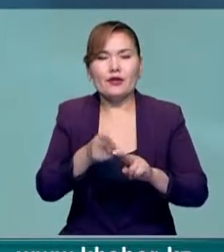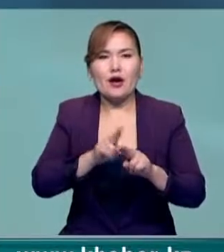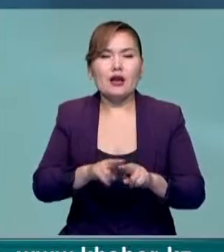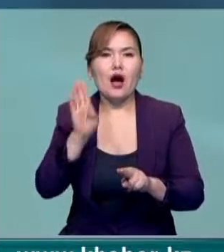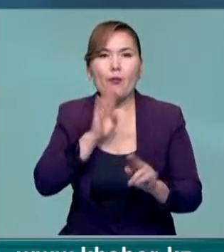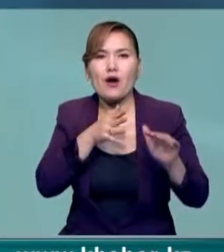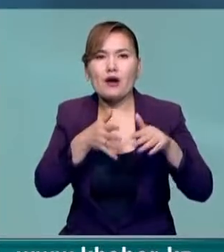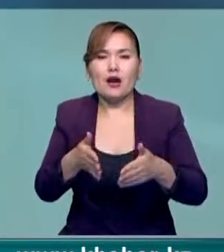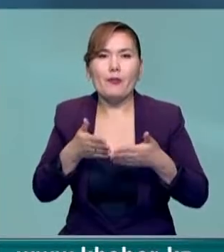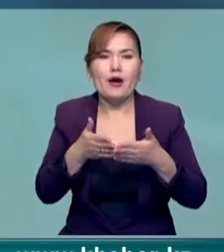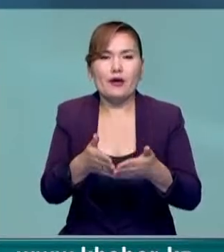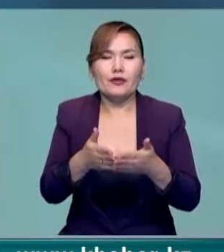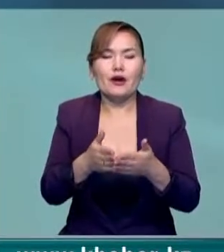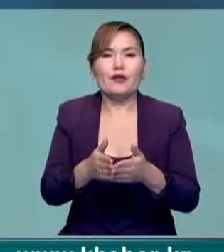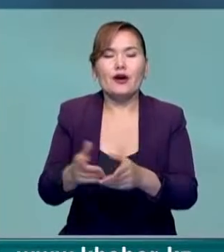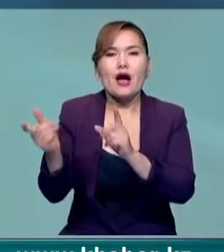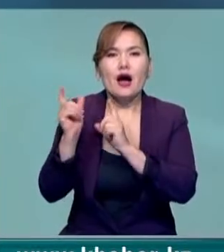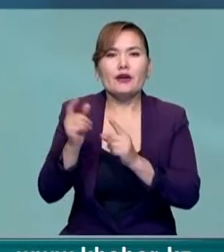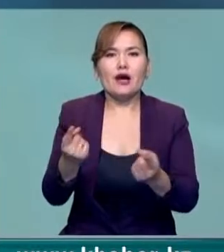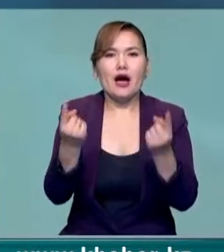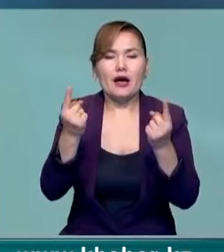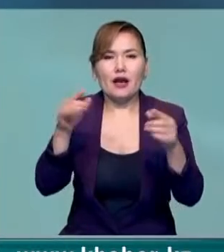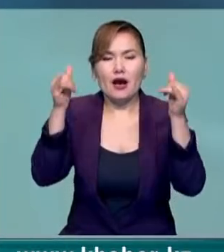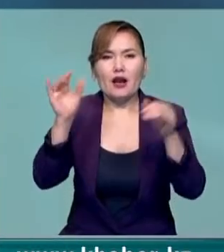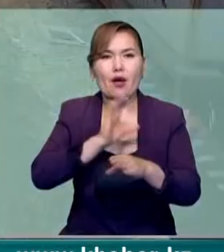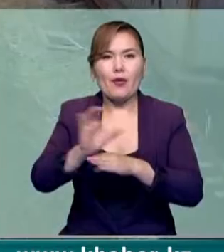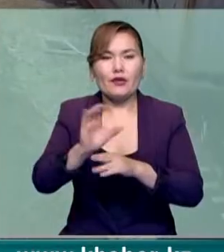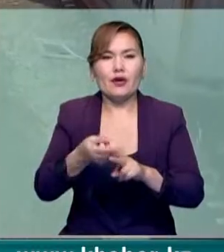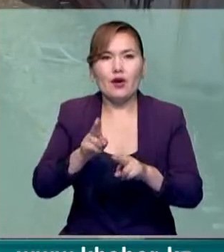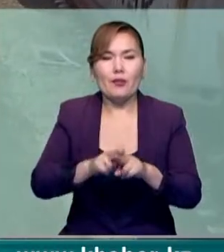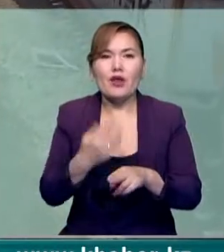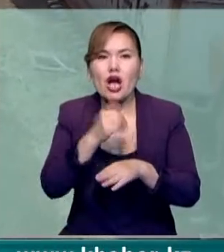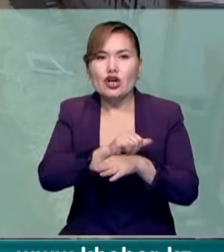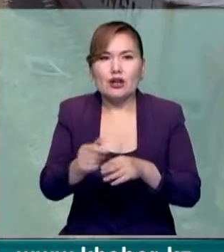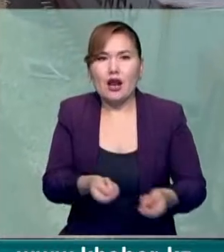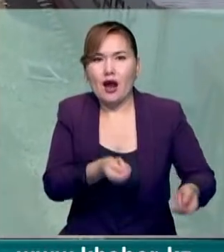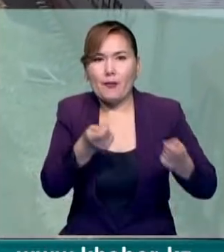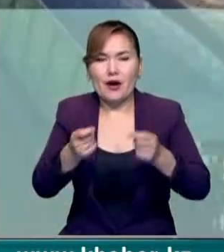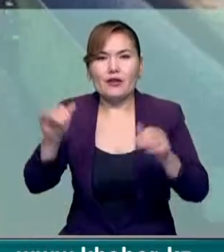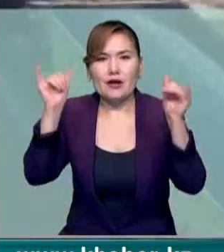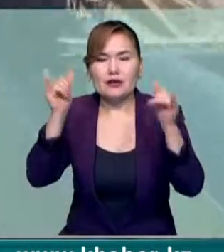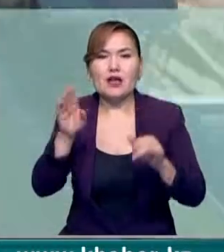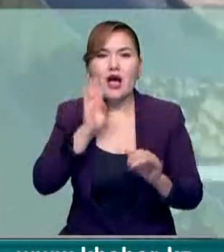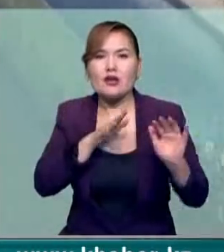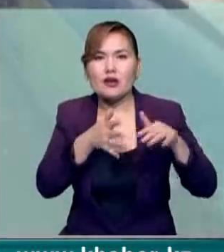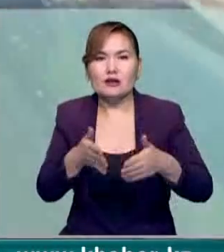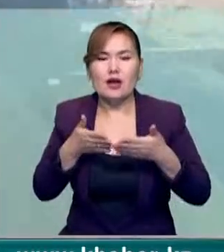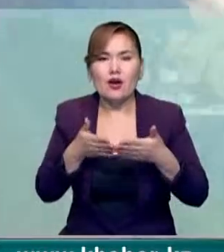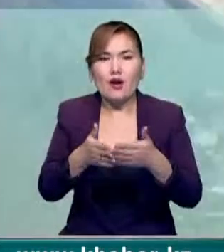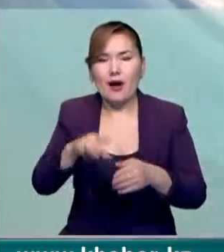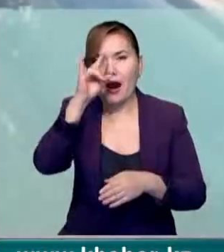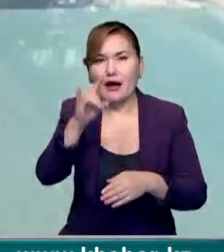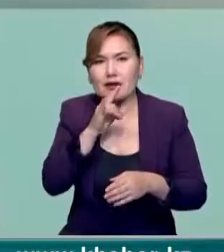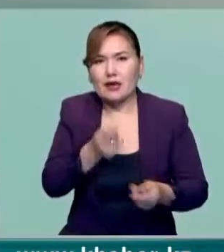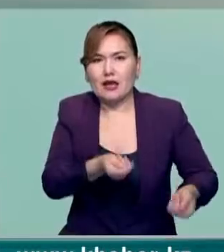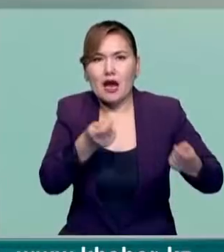порты арқылы ірі қара мал тасымалдана бастайды. Бразилиядан Абердин Ангус асыл тұқымды сиырлар теңіз арқылы елге жеткізілмек.